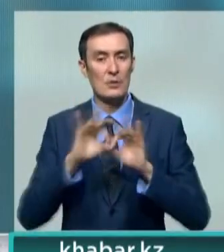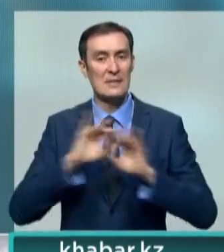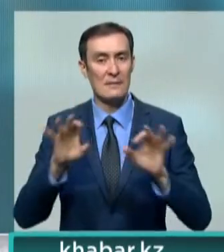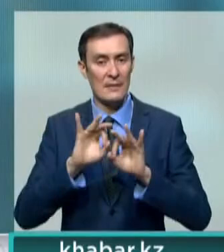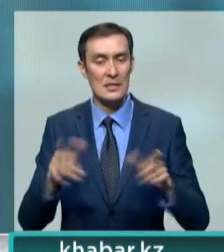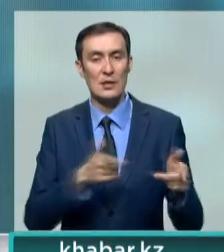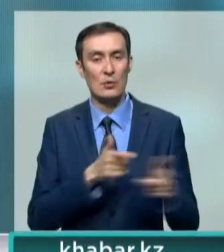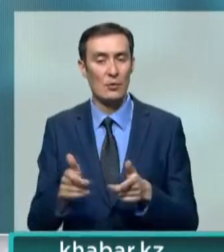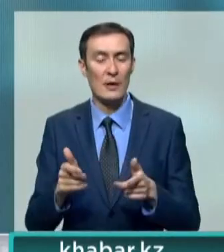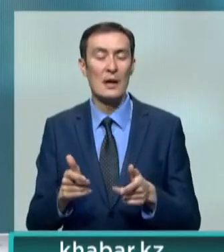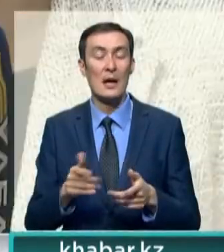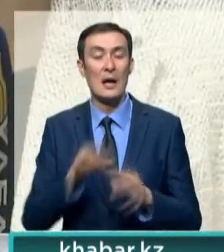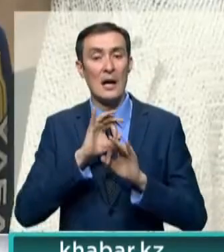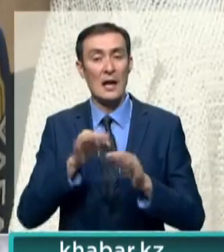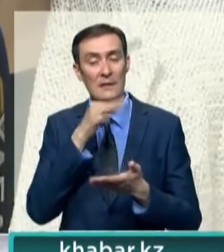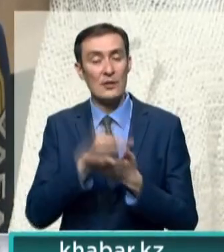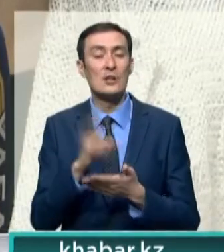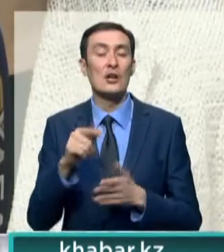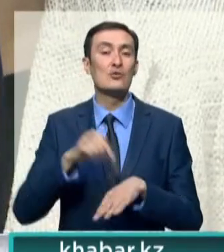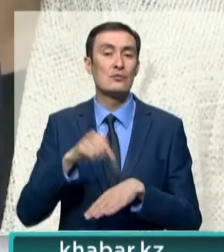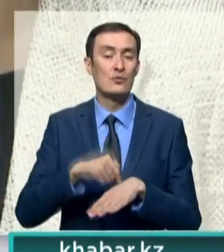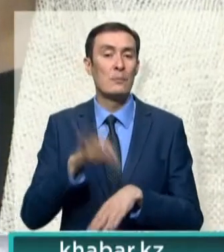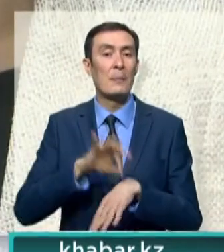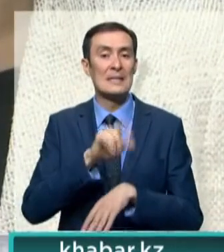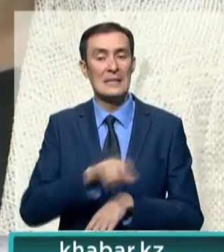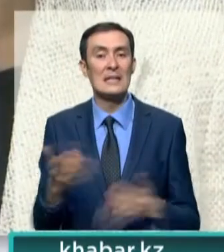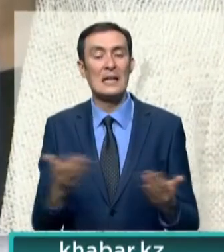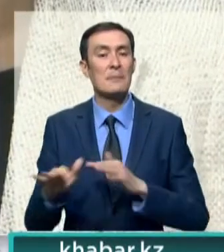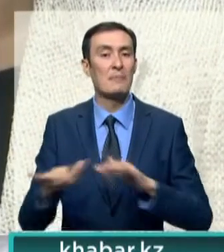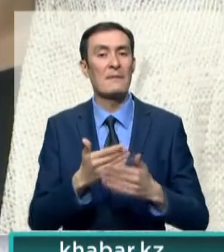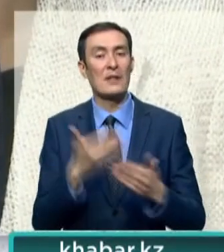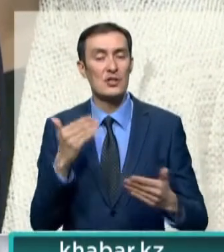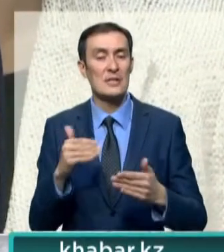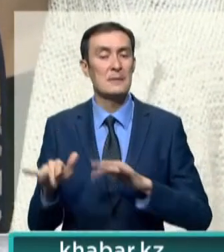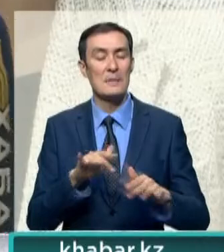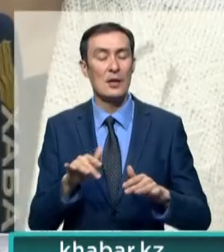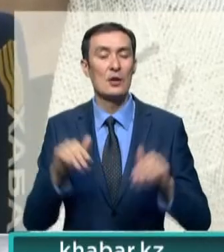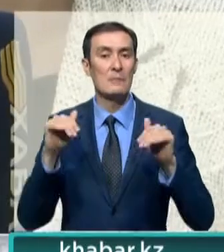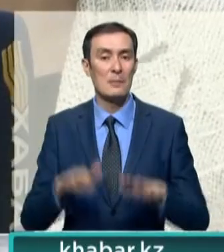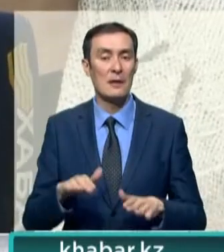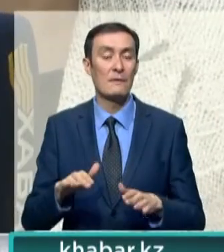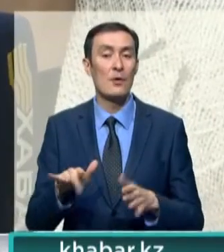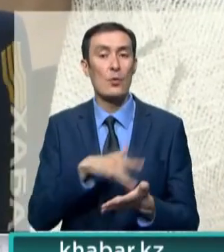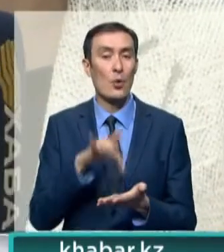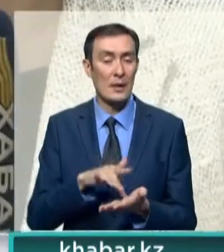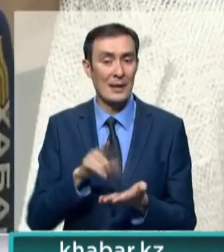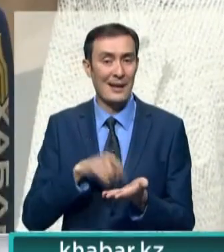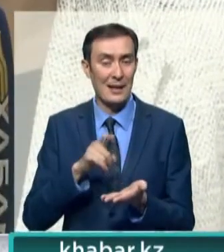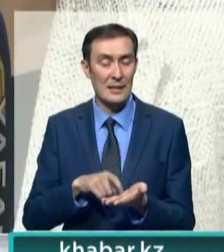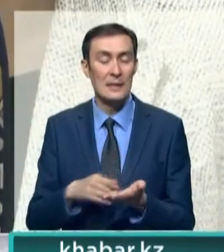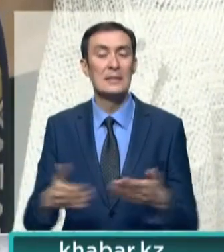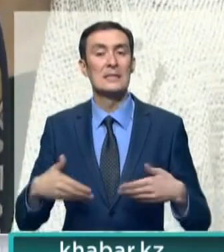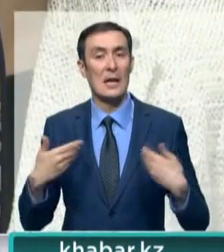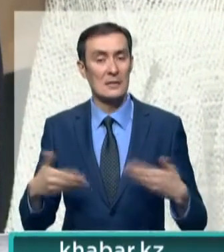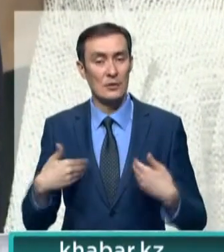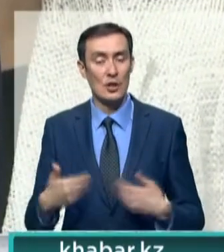прямой связи и готова рассказать о том, как чувствуют себя пациенты и какие профилактические меры сейчас принимают в регионе. Марина,